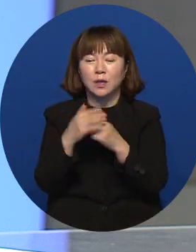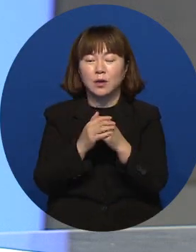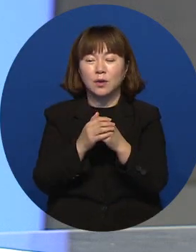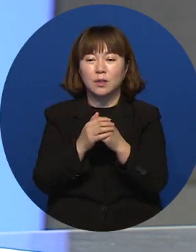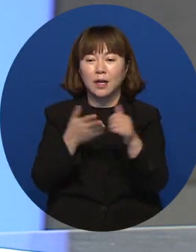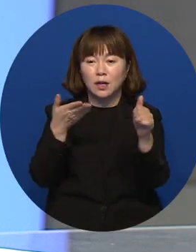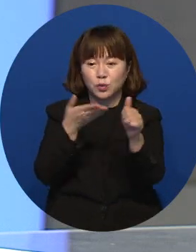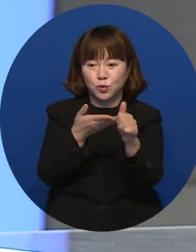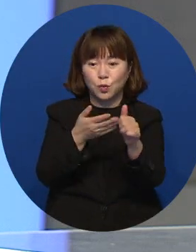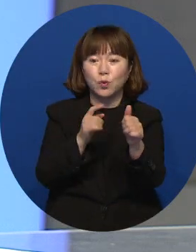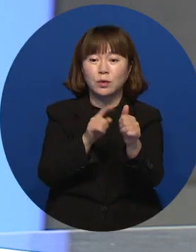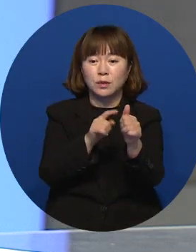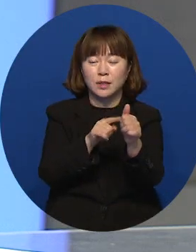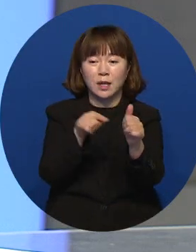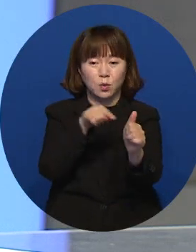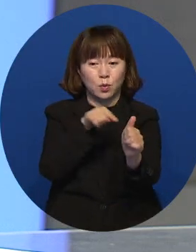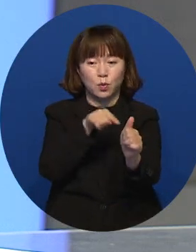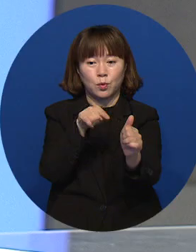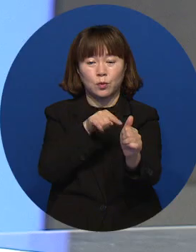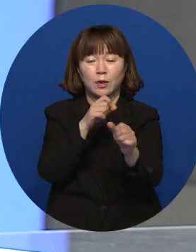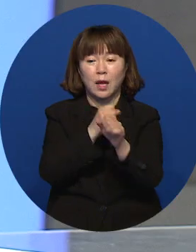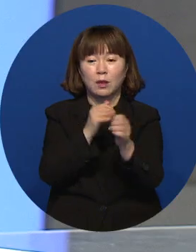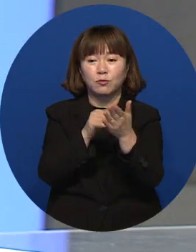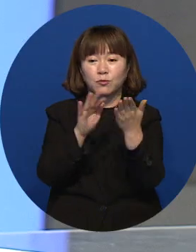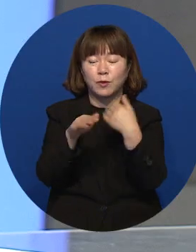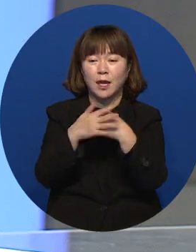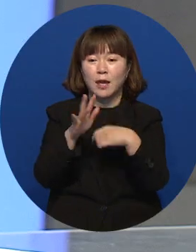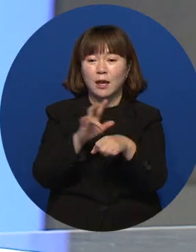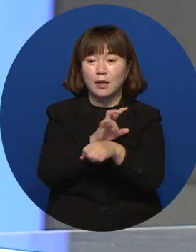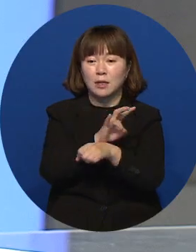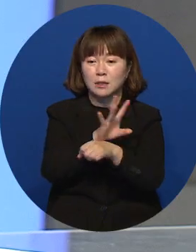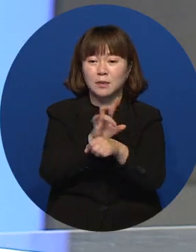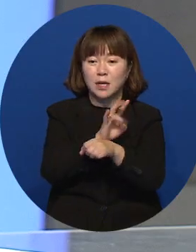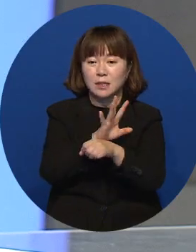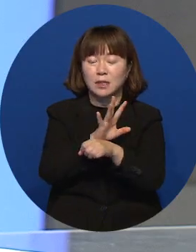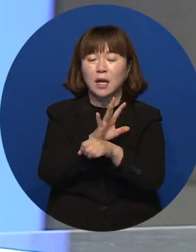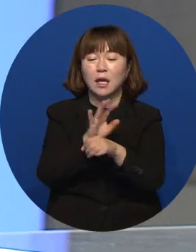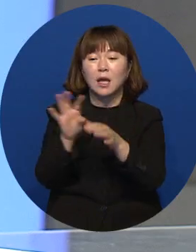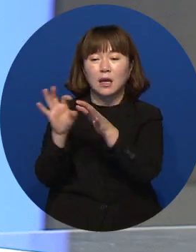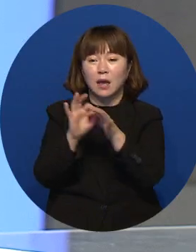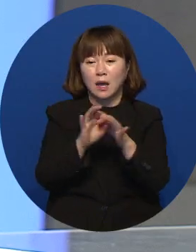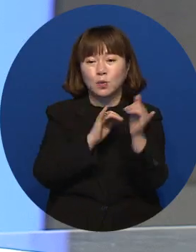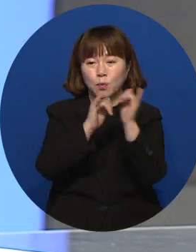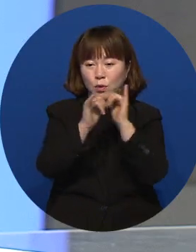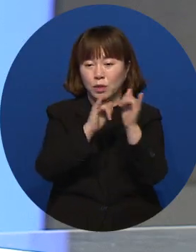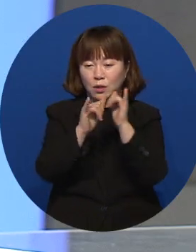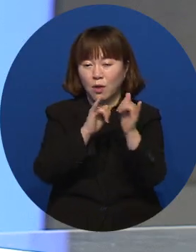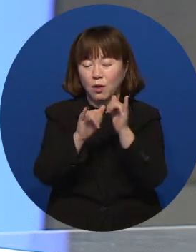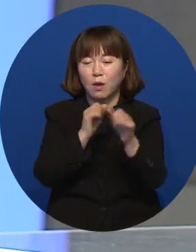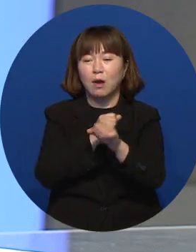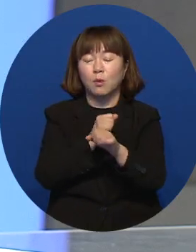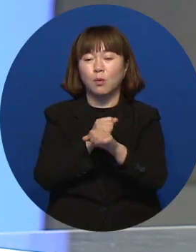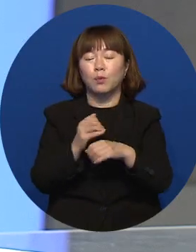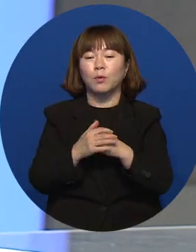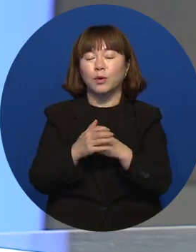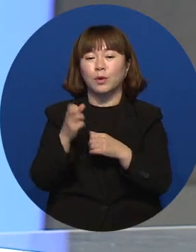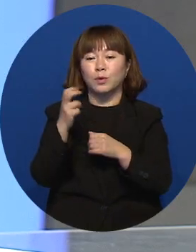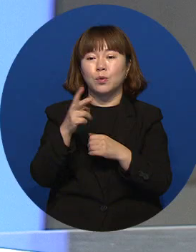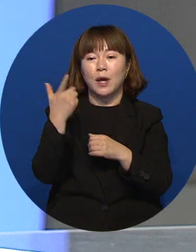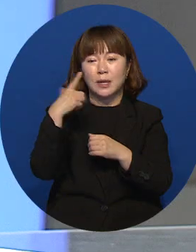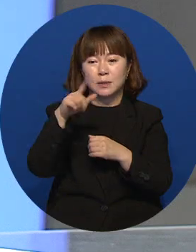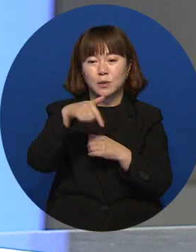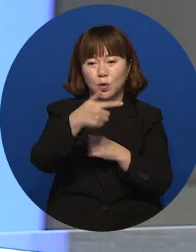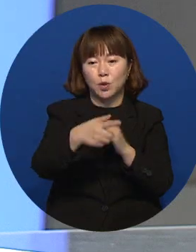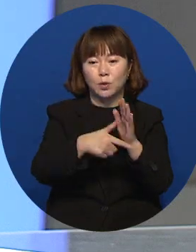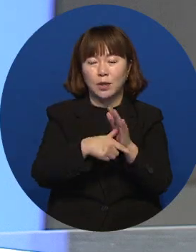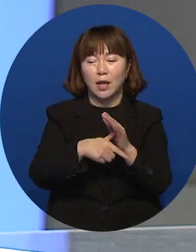국 키우고 시키고 예 계속 관공서와 소통의 24시 가해도 존이 터 링 하고 아침 전용으로 예를 들어서 생활 될 거